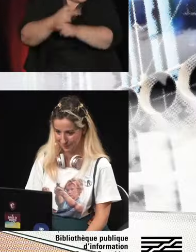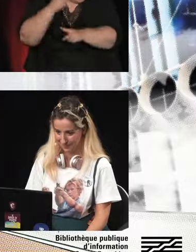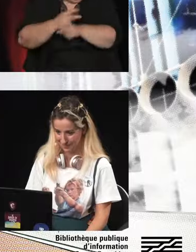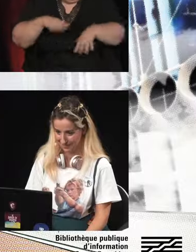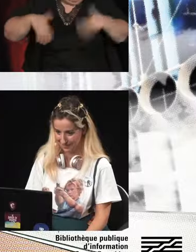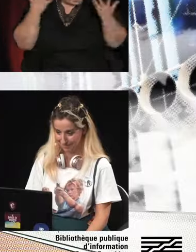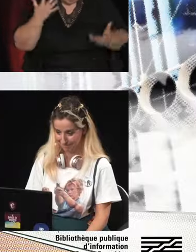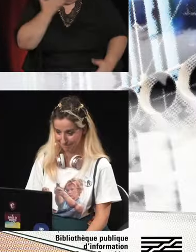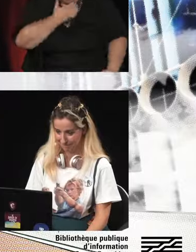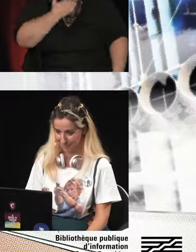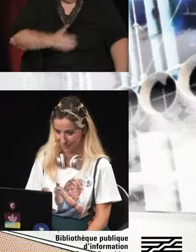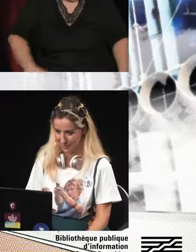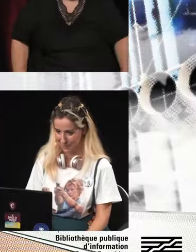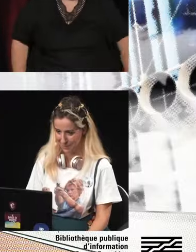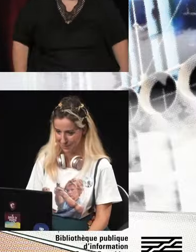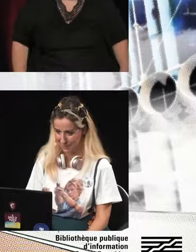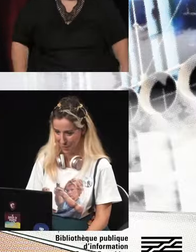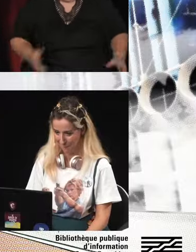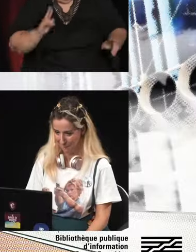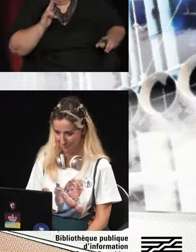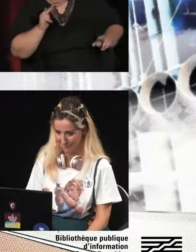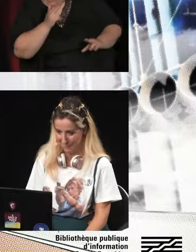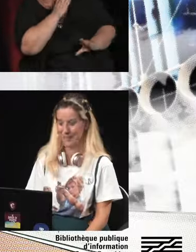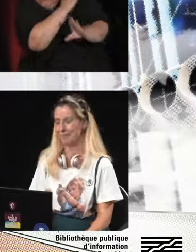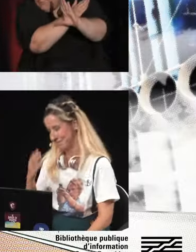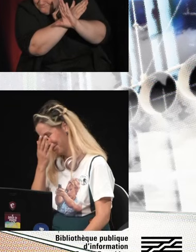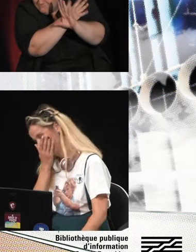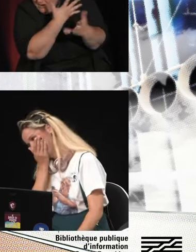C'est terrible. Game over ou pas game over?